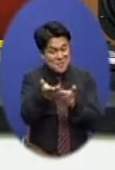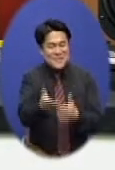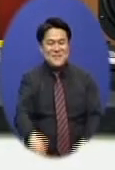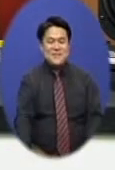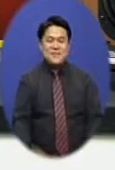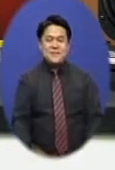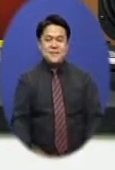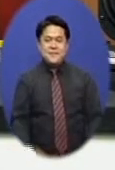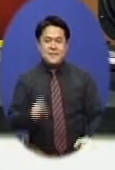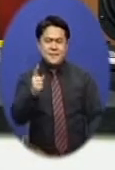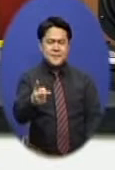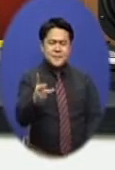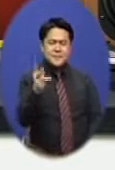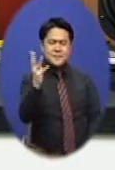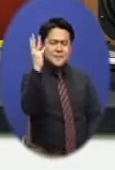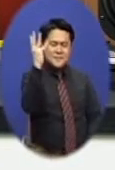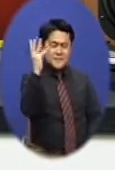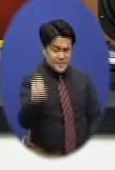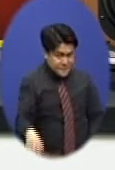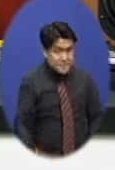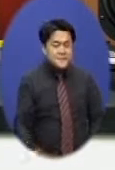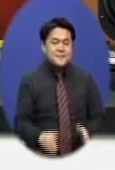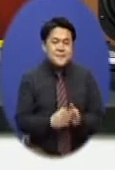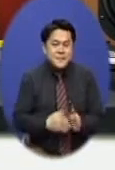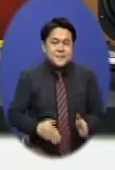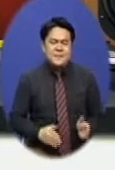네. 네. 원, 투, 쓰리, 포.